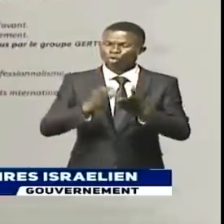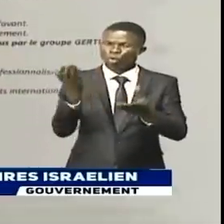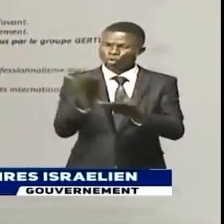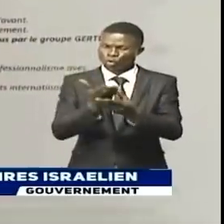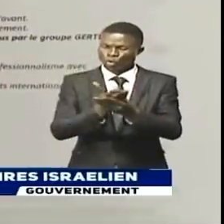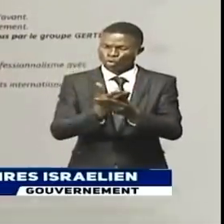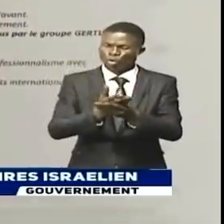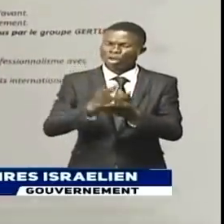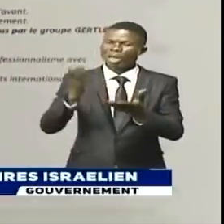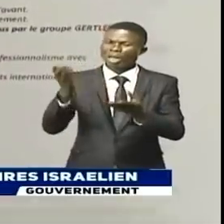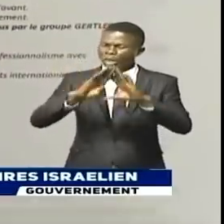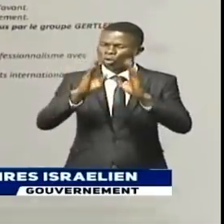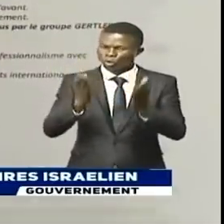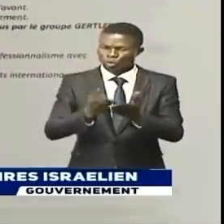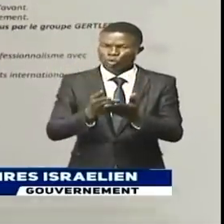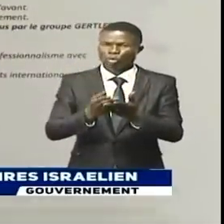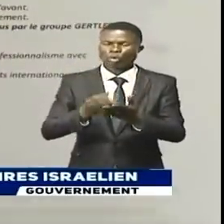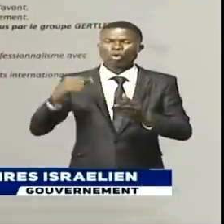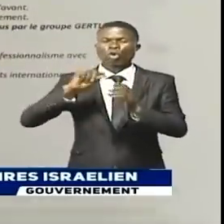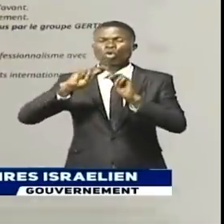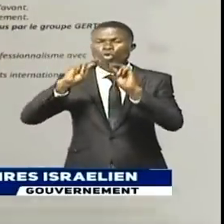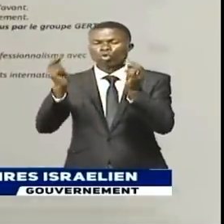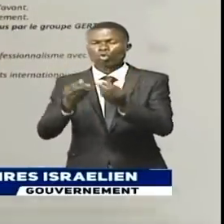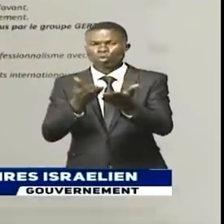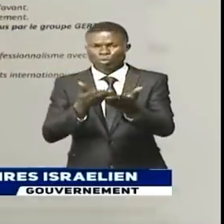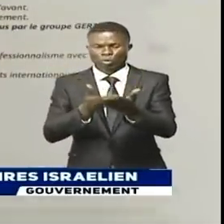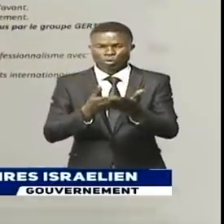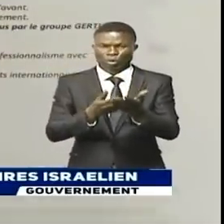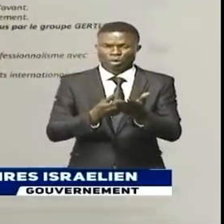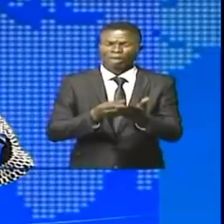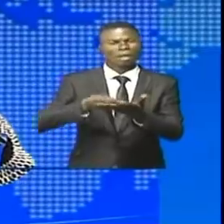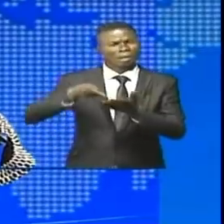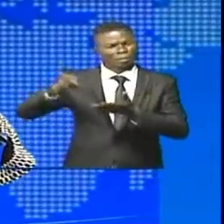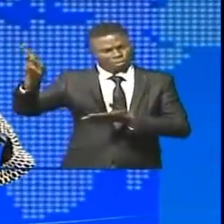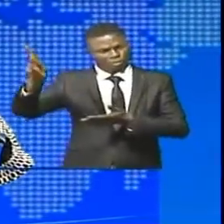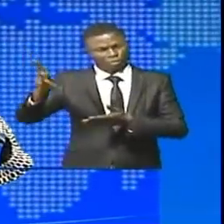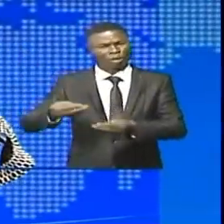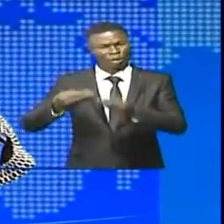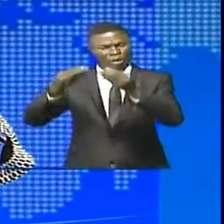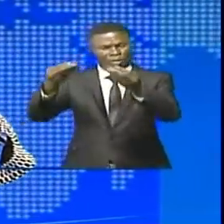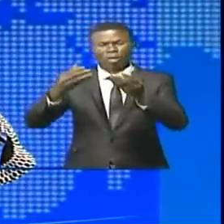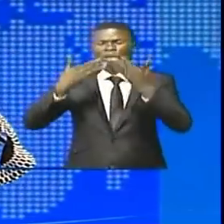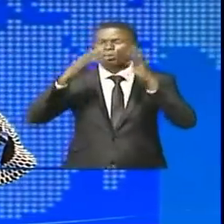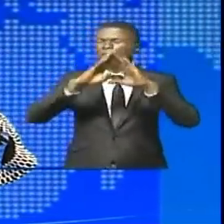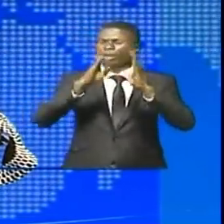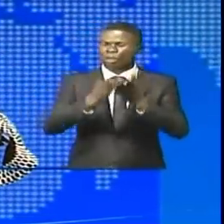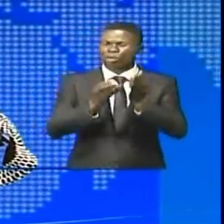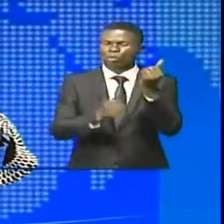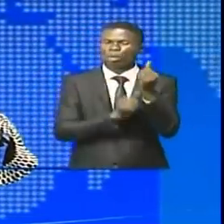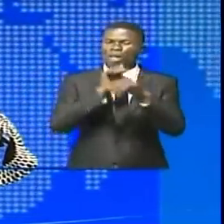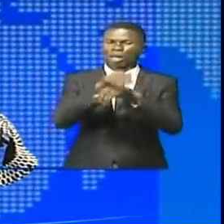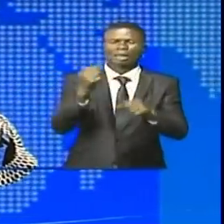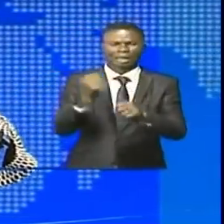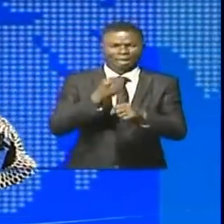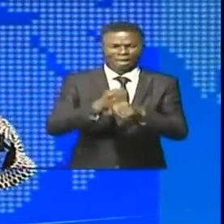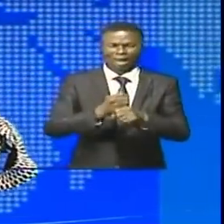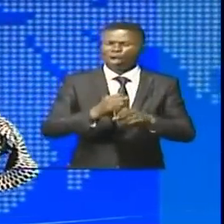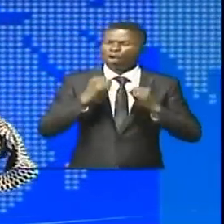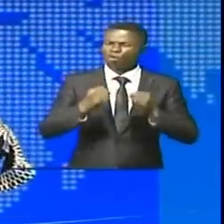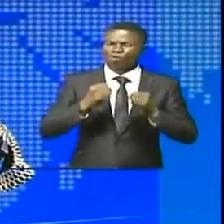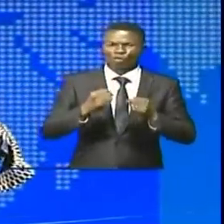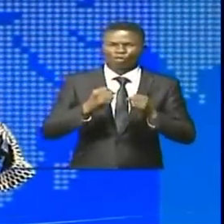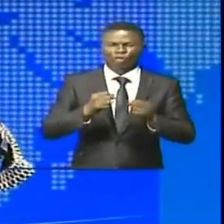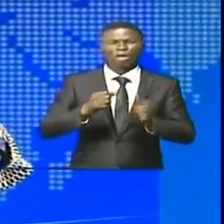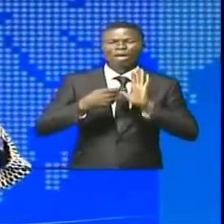détenues par le groupe des clercs seront restitués il remercie les personnes impliquées pour le travail acharné la